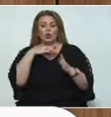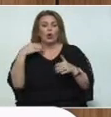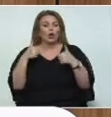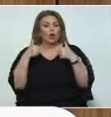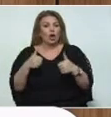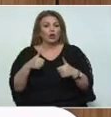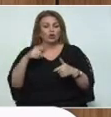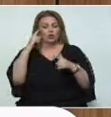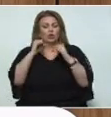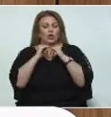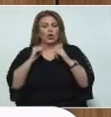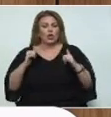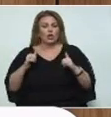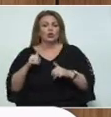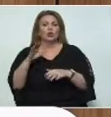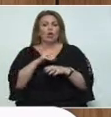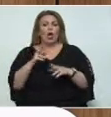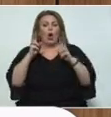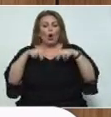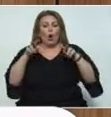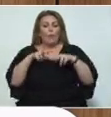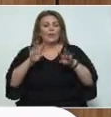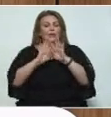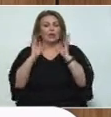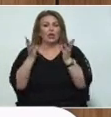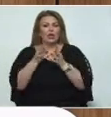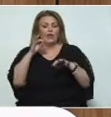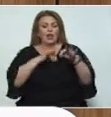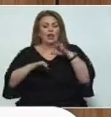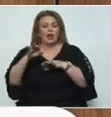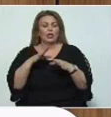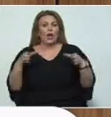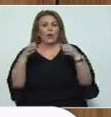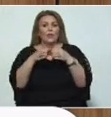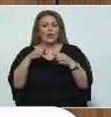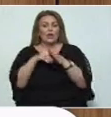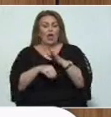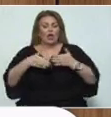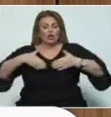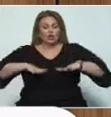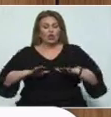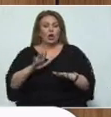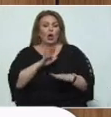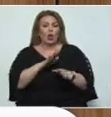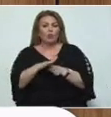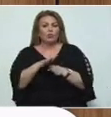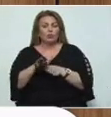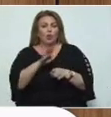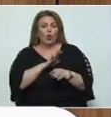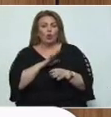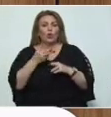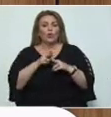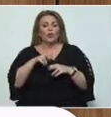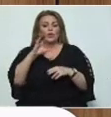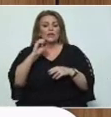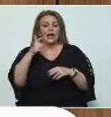şaxəlidir, çox daha genişdir. Üç tərəfli komissiya çərçivəsində bir çox layihələri birgə icra edirik. Amma bu segment məhz bu